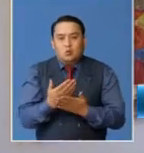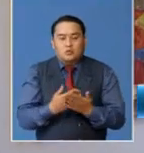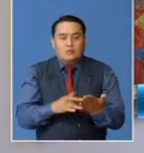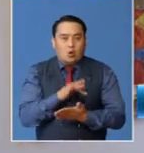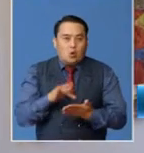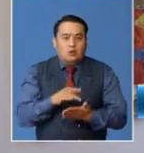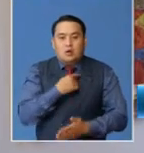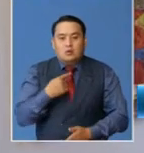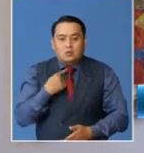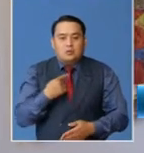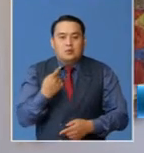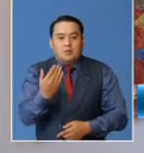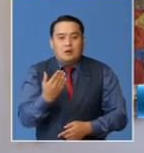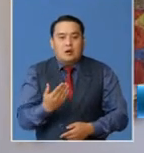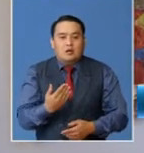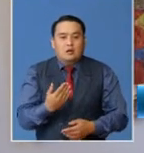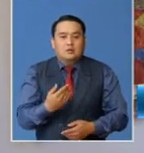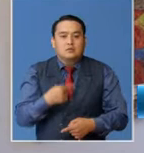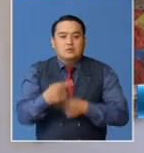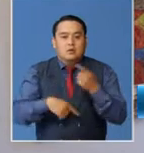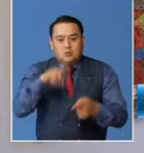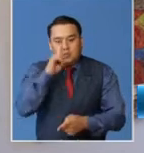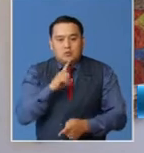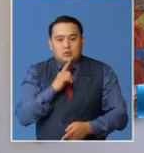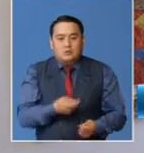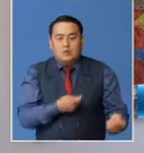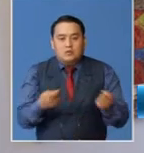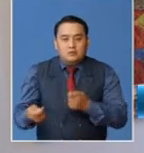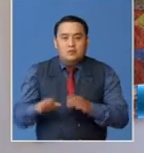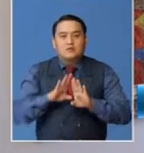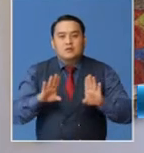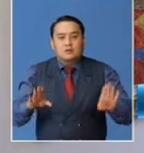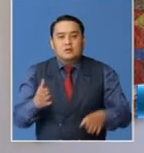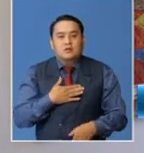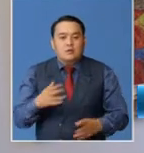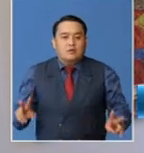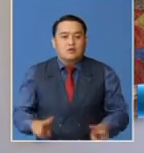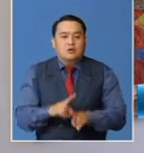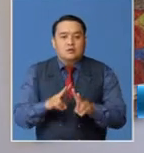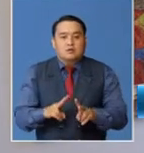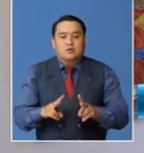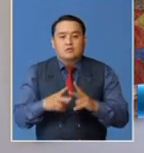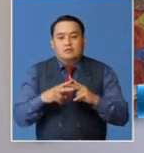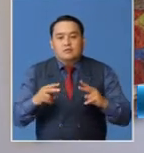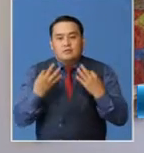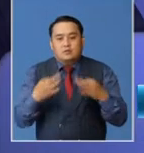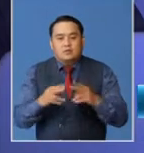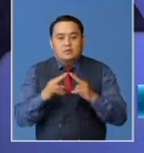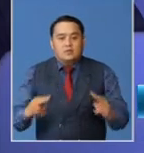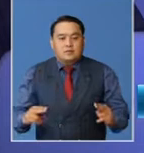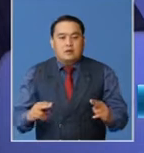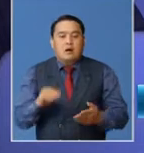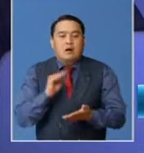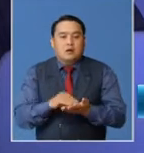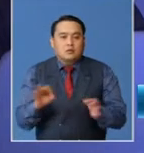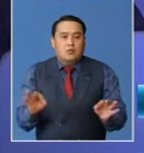города Талдыкурган. Теперь они в следующем месяце должны привести свою выставку к нам в Астану, во Дворец независимости. Для